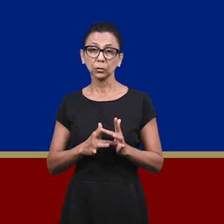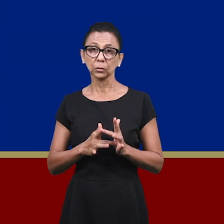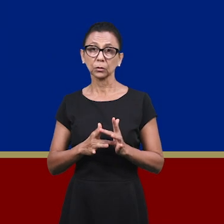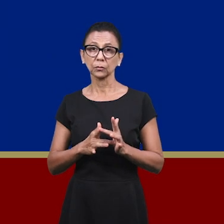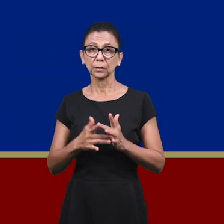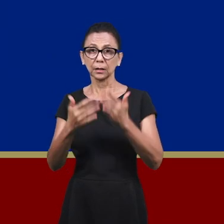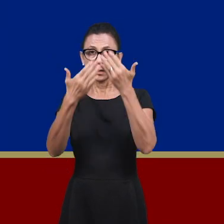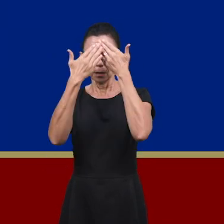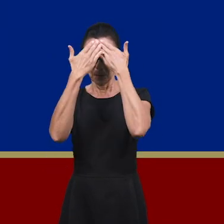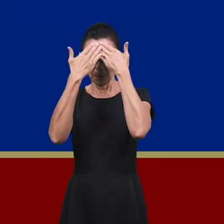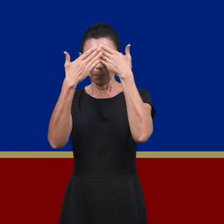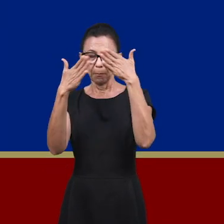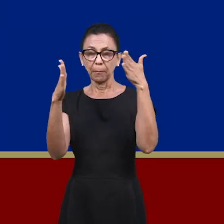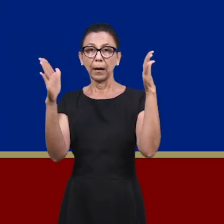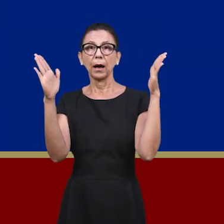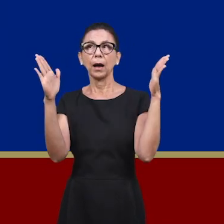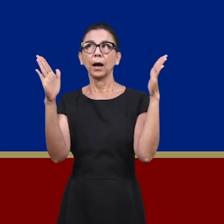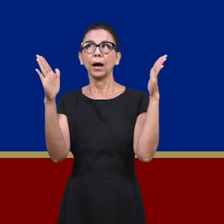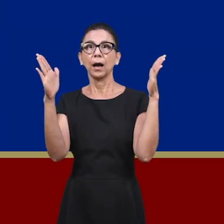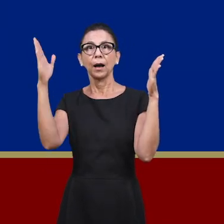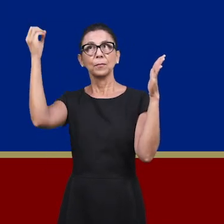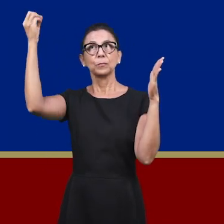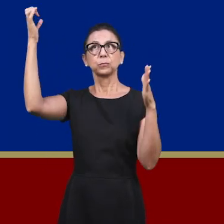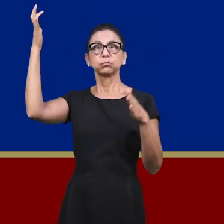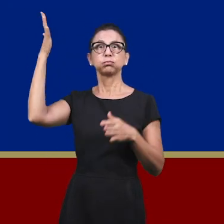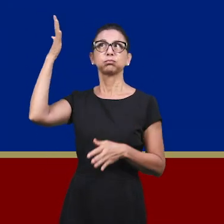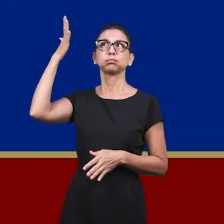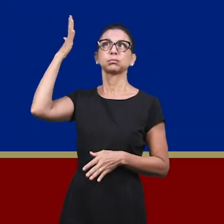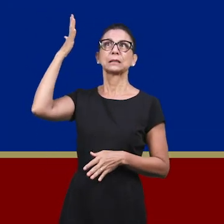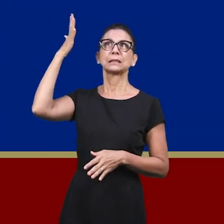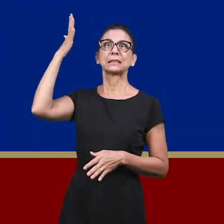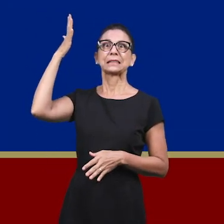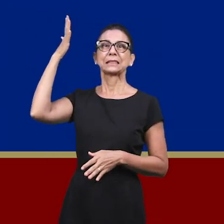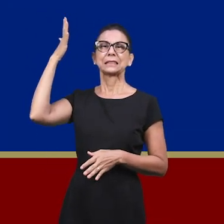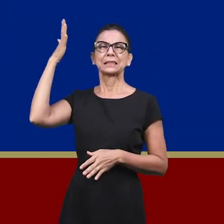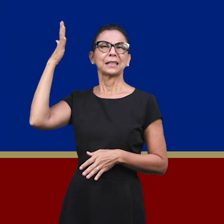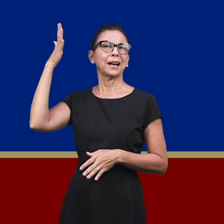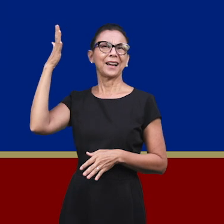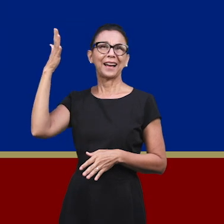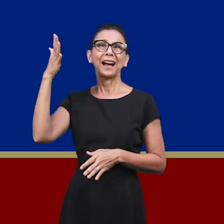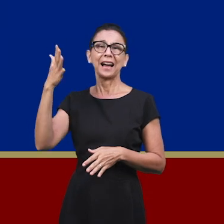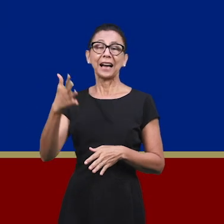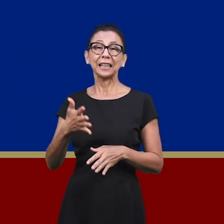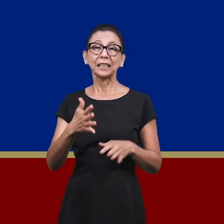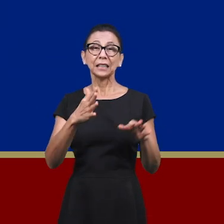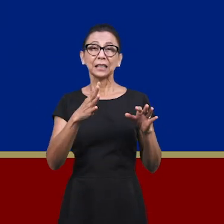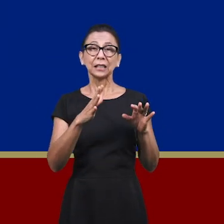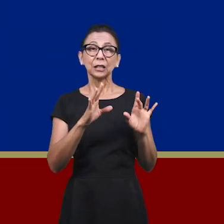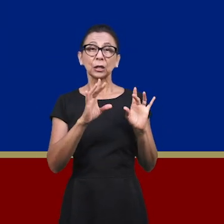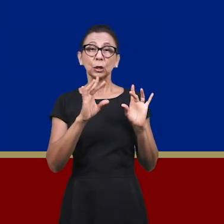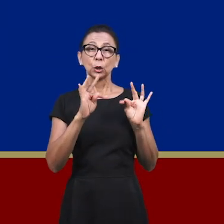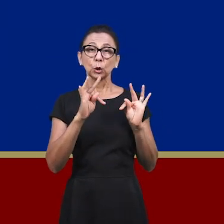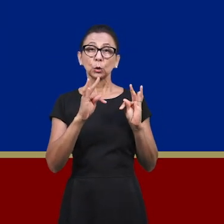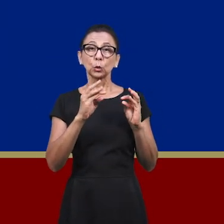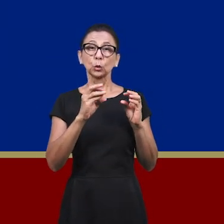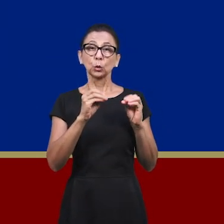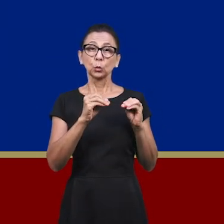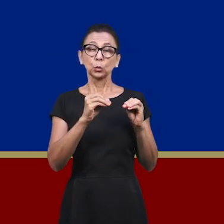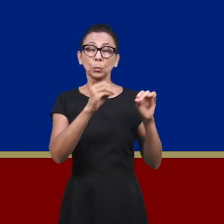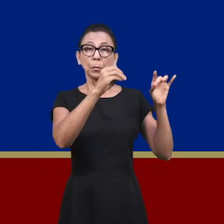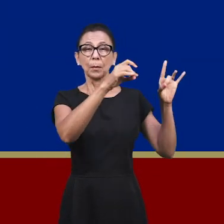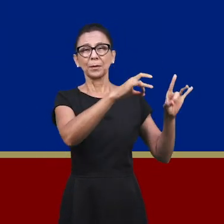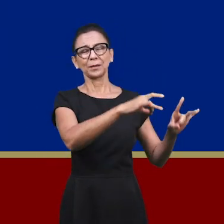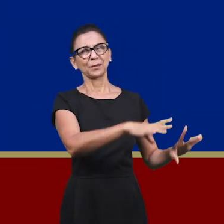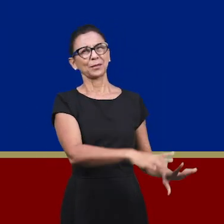sont ouverts pour la révélation. Il laisse derrière toute la cécité spirituelle,